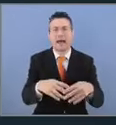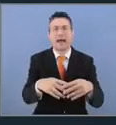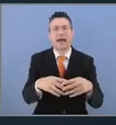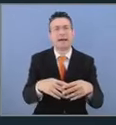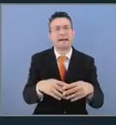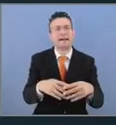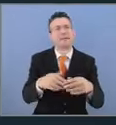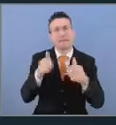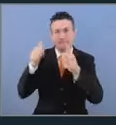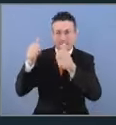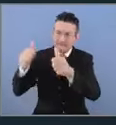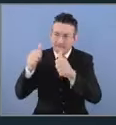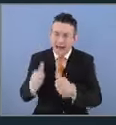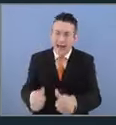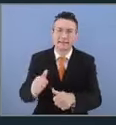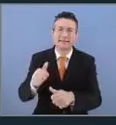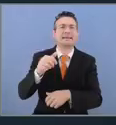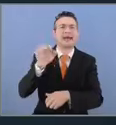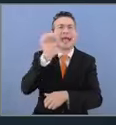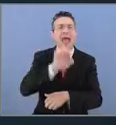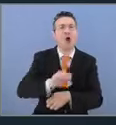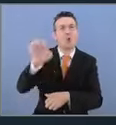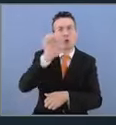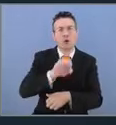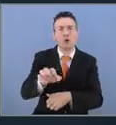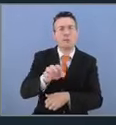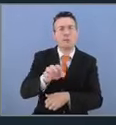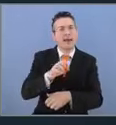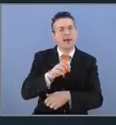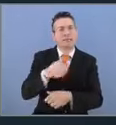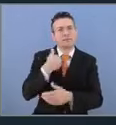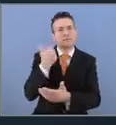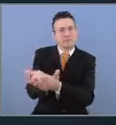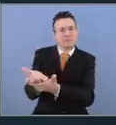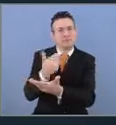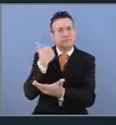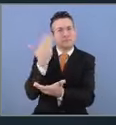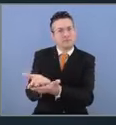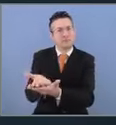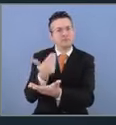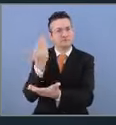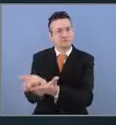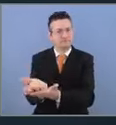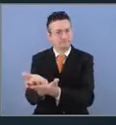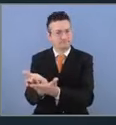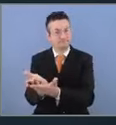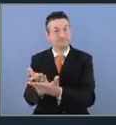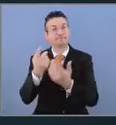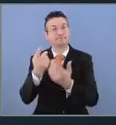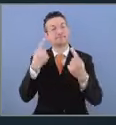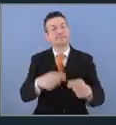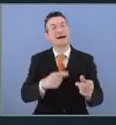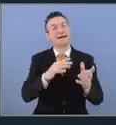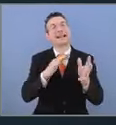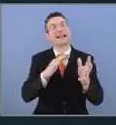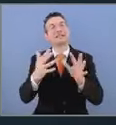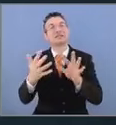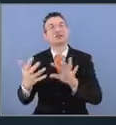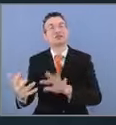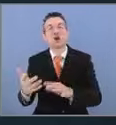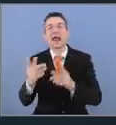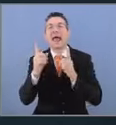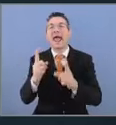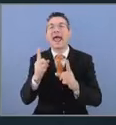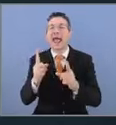ai bandi europei. Naturalmente si parla di transizione ecologica, e qui voglio sottolineare